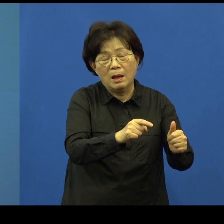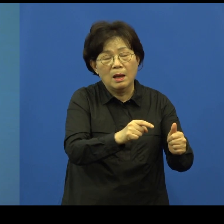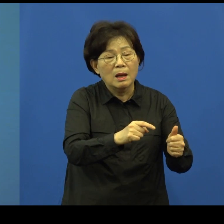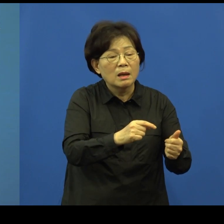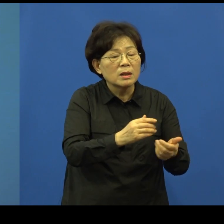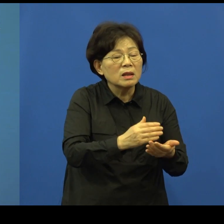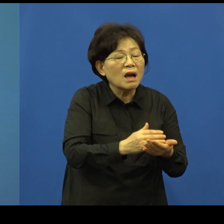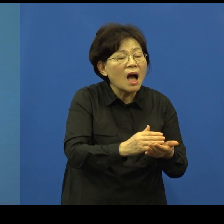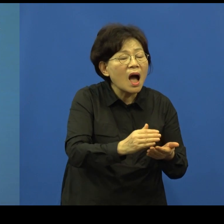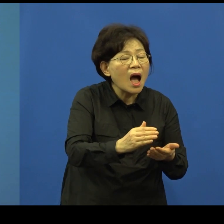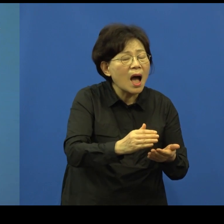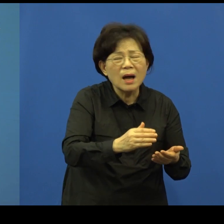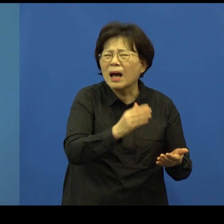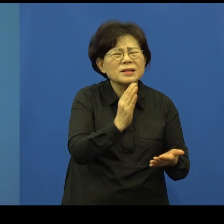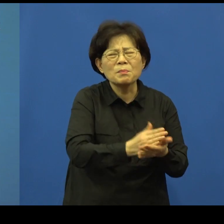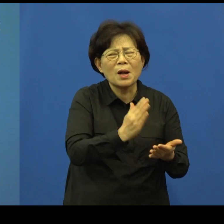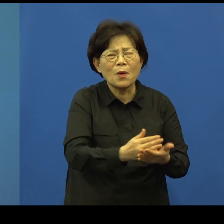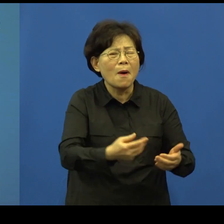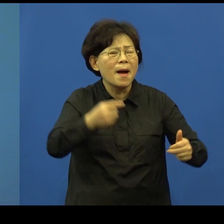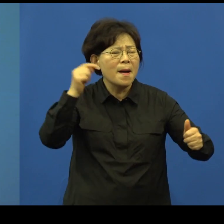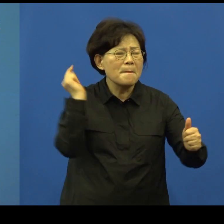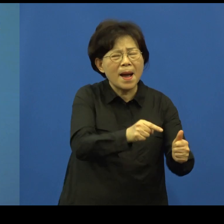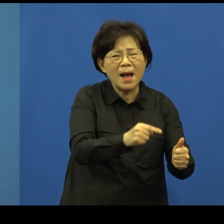안 되잖아요.